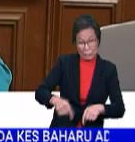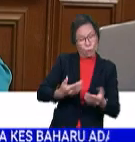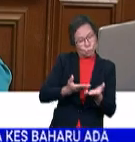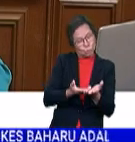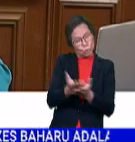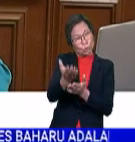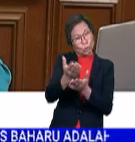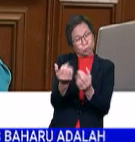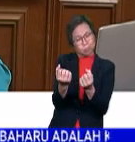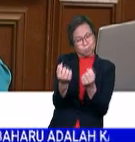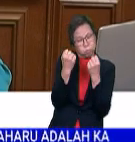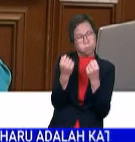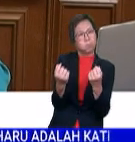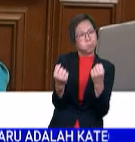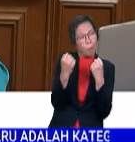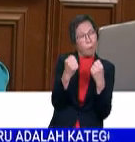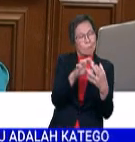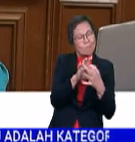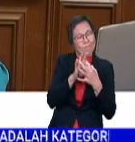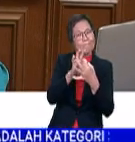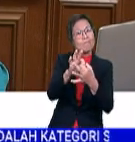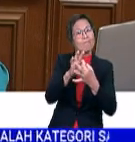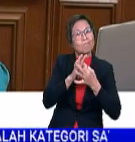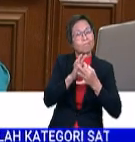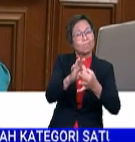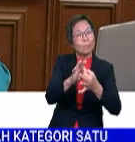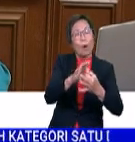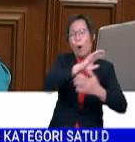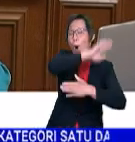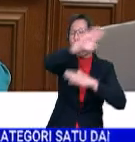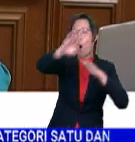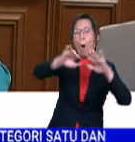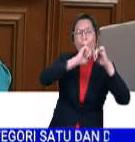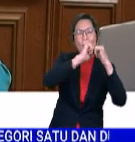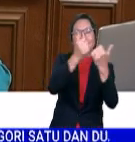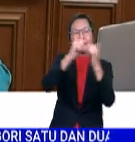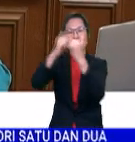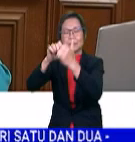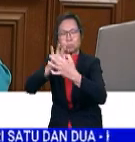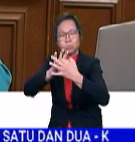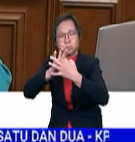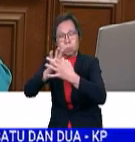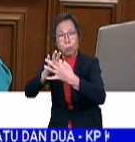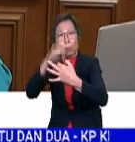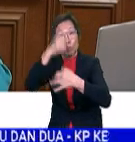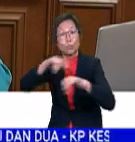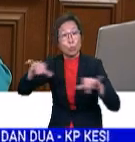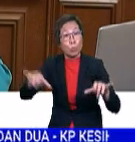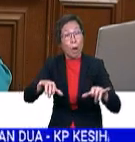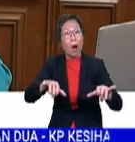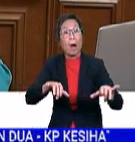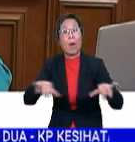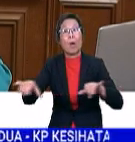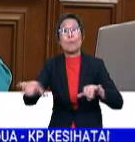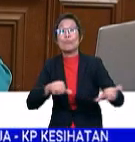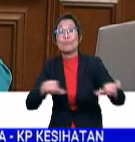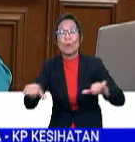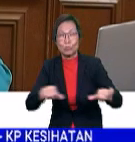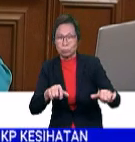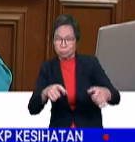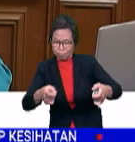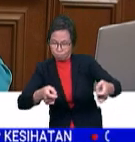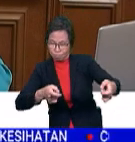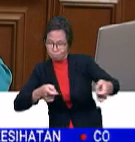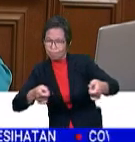terus memperkukuhkan lagi kerjasama antara semua agensi dalam menjalankan aktiviti